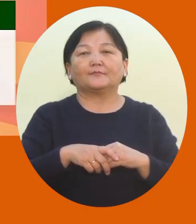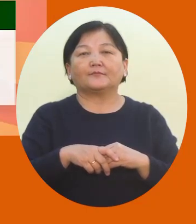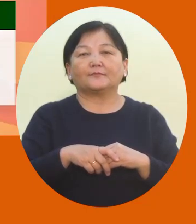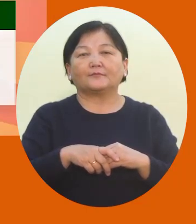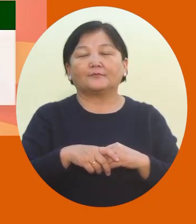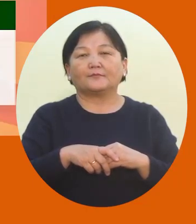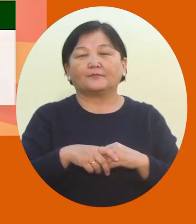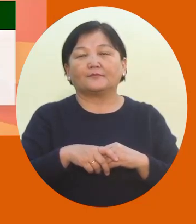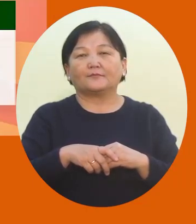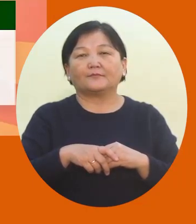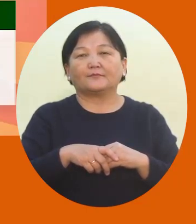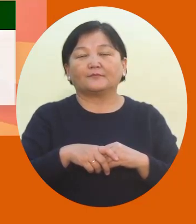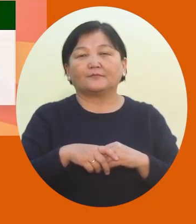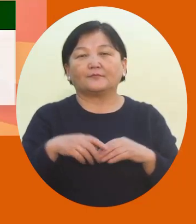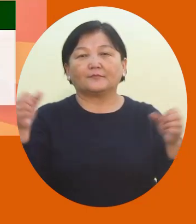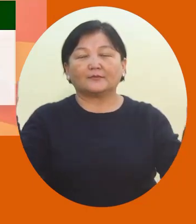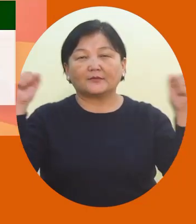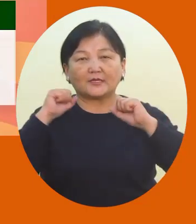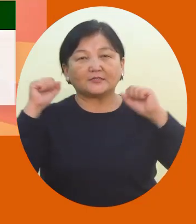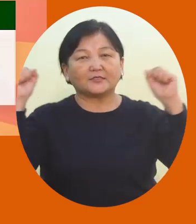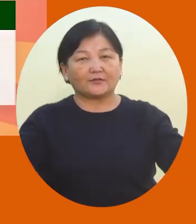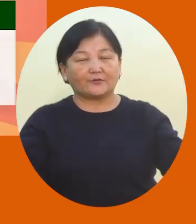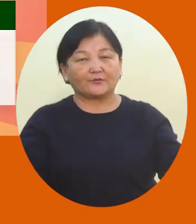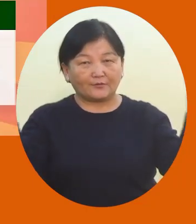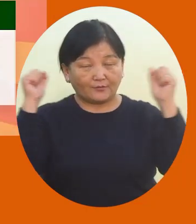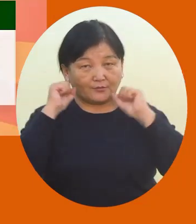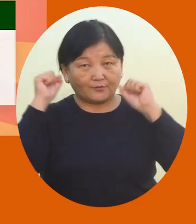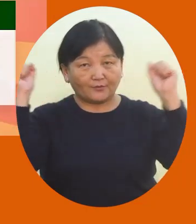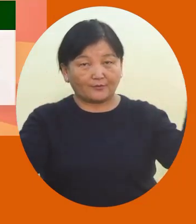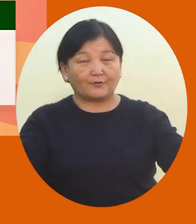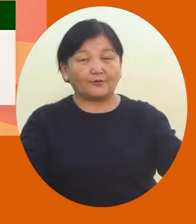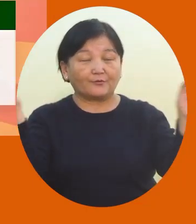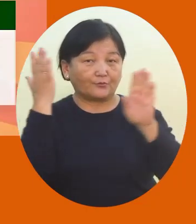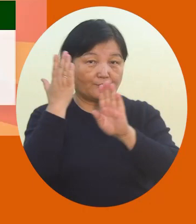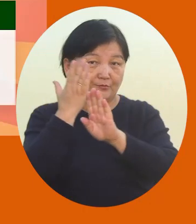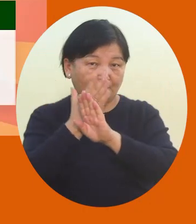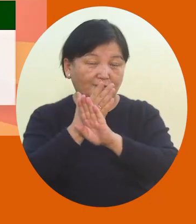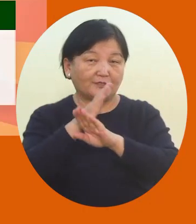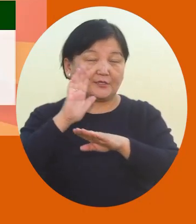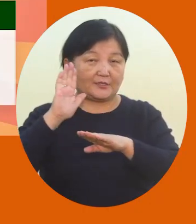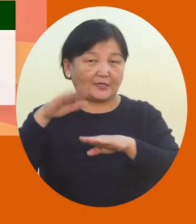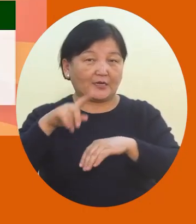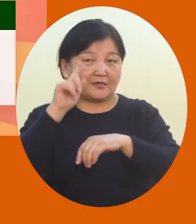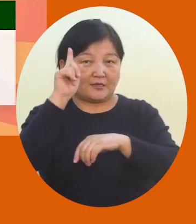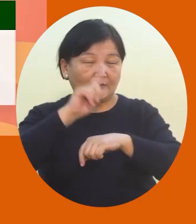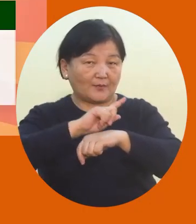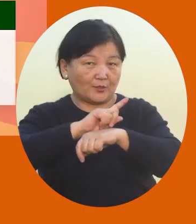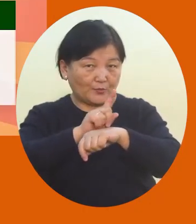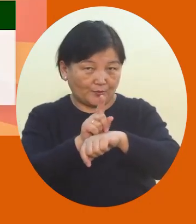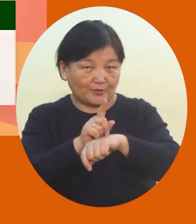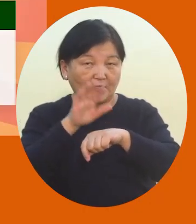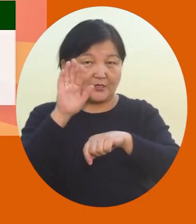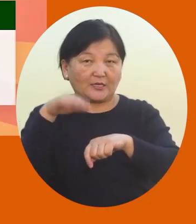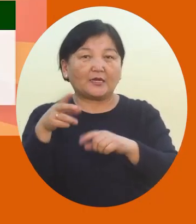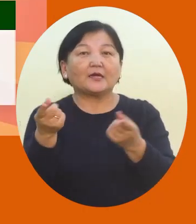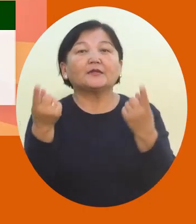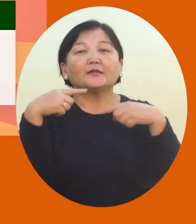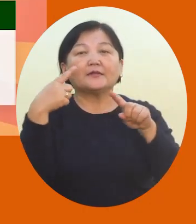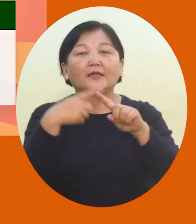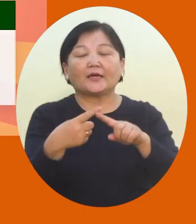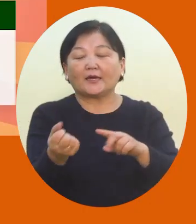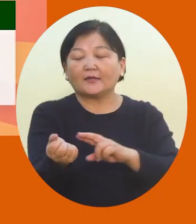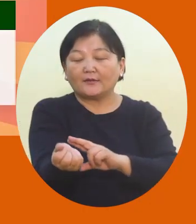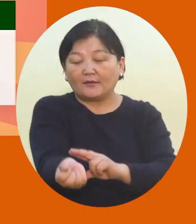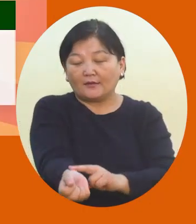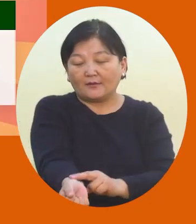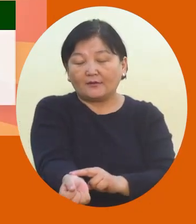3 4 5 6 7 8 9